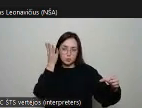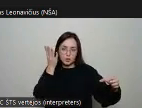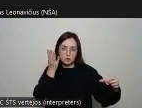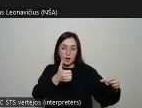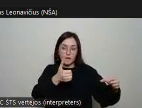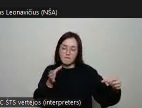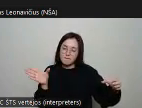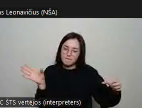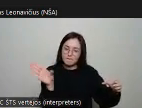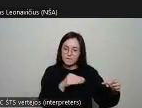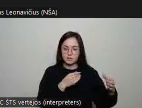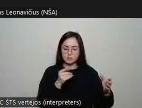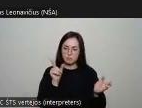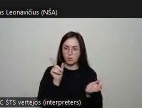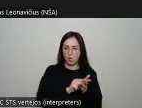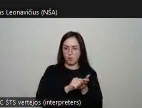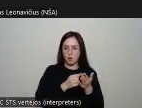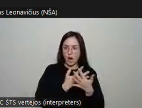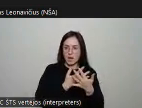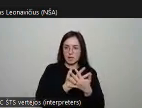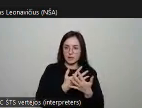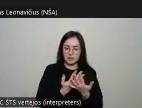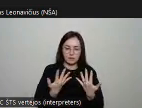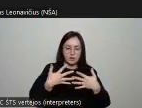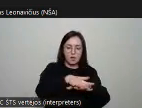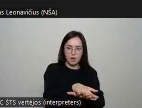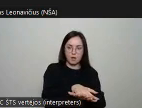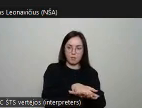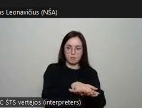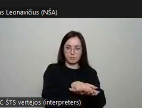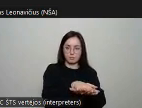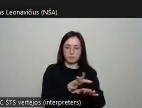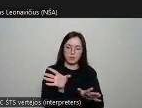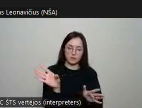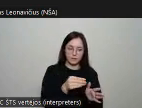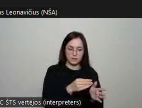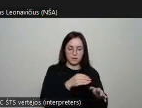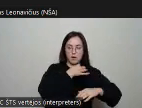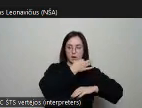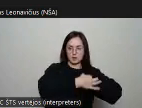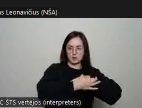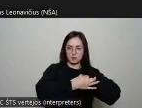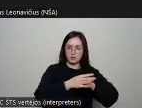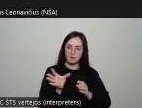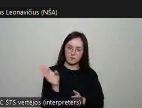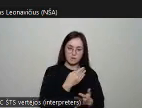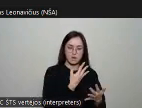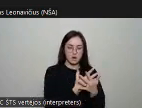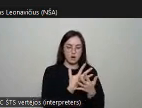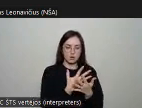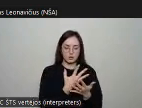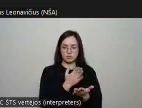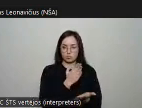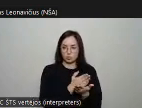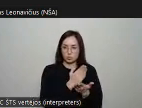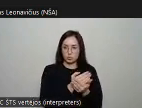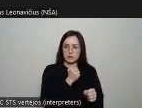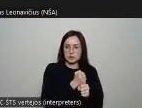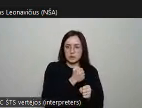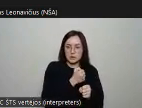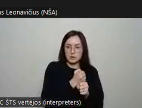turim aktyviai įsijungti į šitą turinio integraciją ar šitas temas